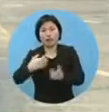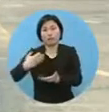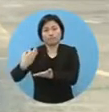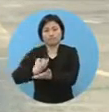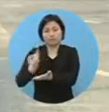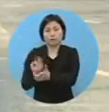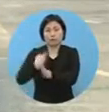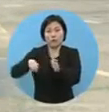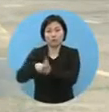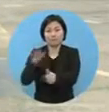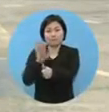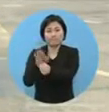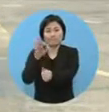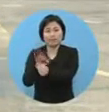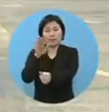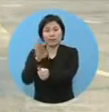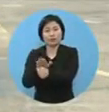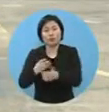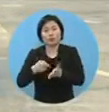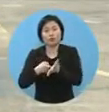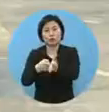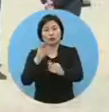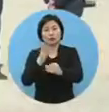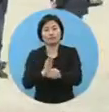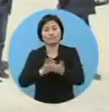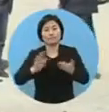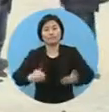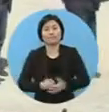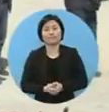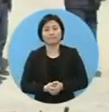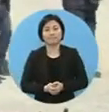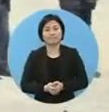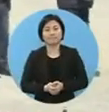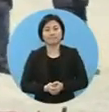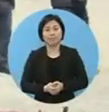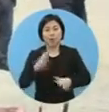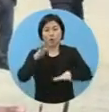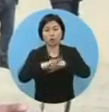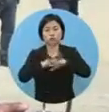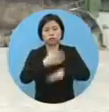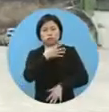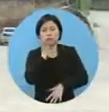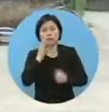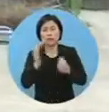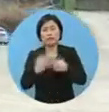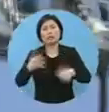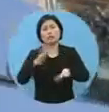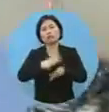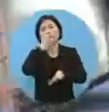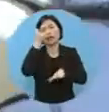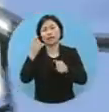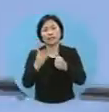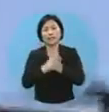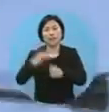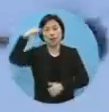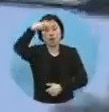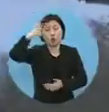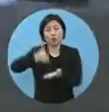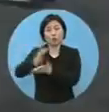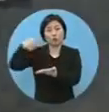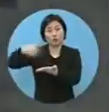증대에도 기여하는 농업기계 교육을 추진하겠습니다. 농촌의 고령화로 일손이 부족해지면서 드론 전문